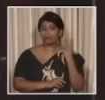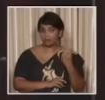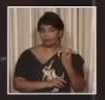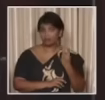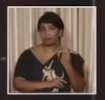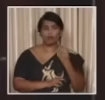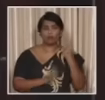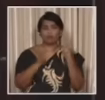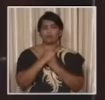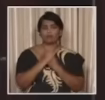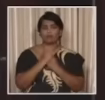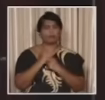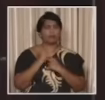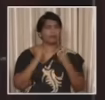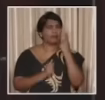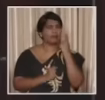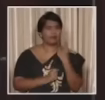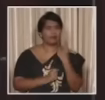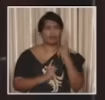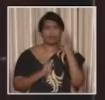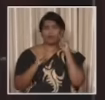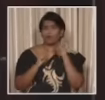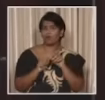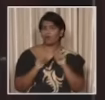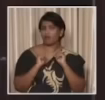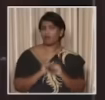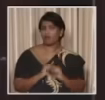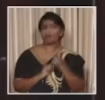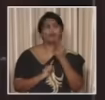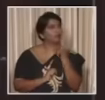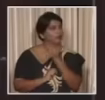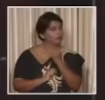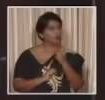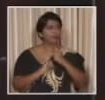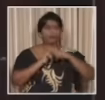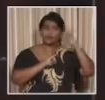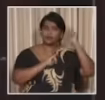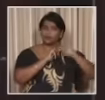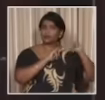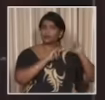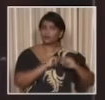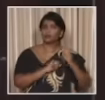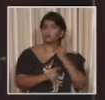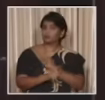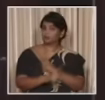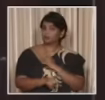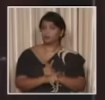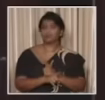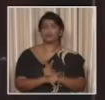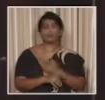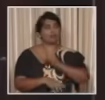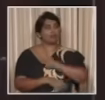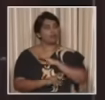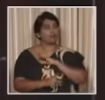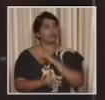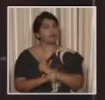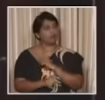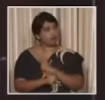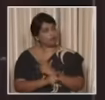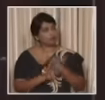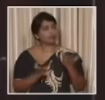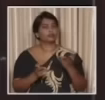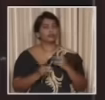එකක් කරන්න යන්නේ කුමන පදනමක් මතද? මේ දෙකටම මේ විශ්වවිද්‍යාල දෙකේම මහාචාර්යවරු, මහෝපාද්‍ය ආමුදුරුවන් වහන්සේලා ඒ